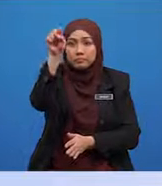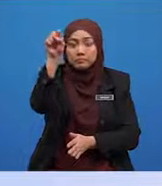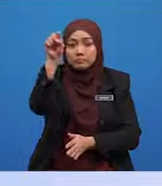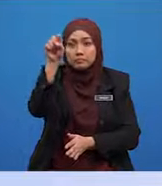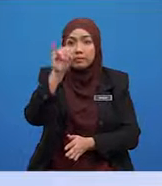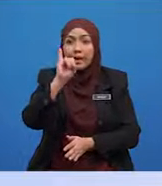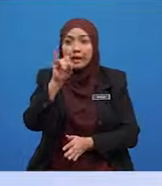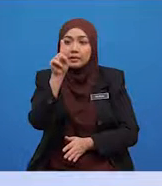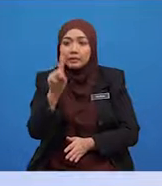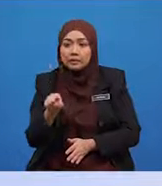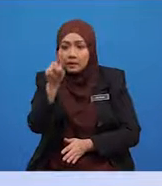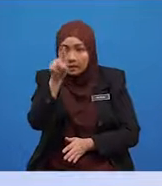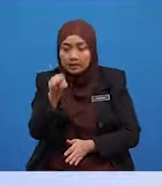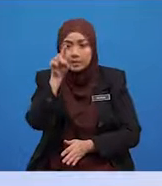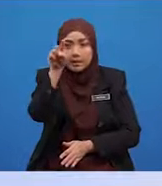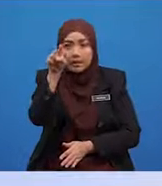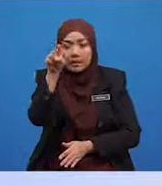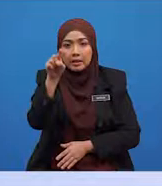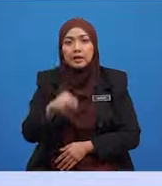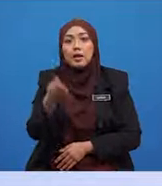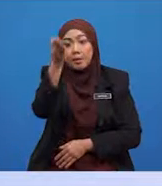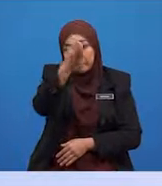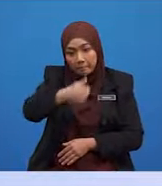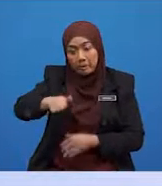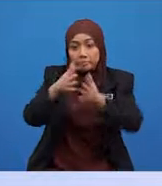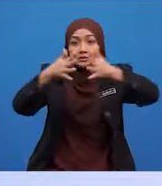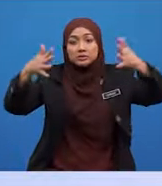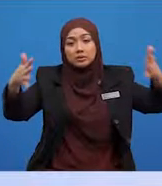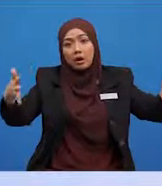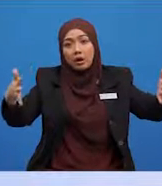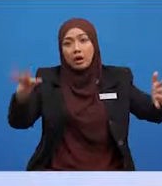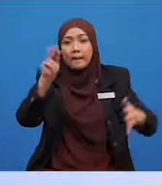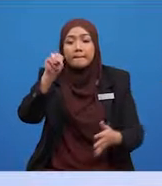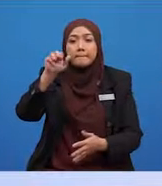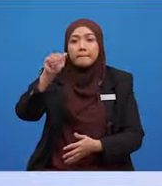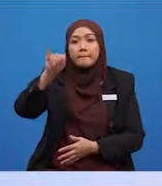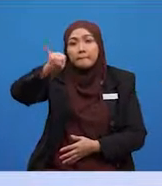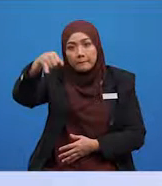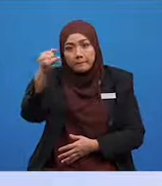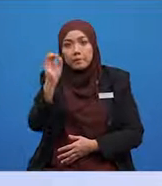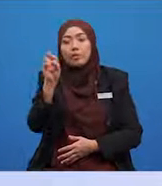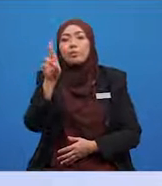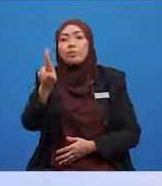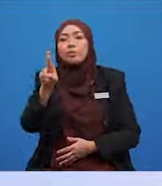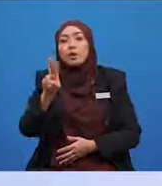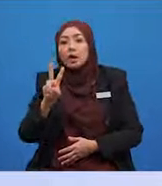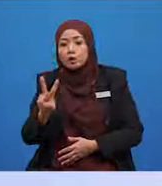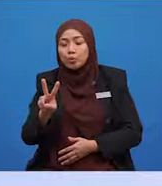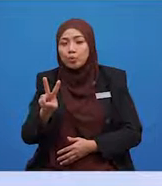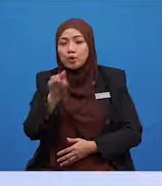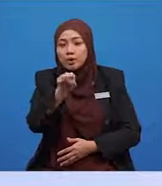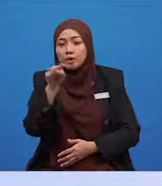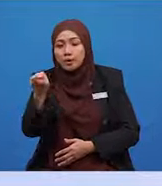merah. Manakala, lengkok major dilabel dengan simbol dua roman